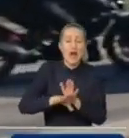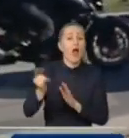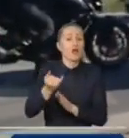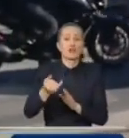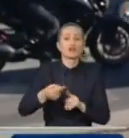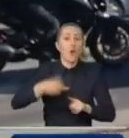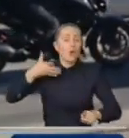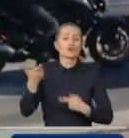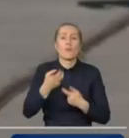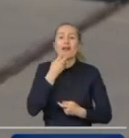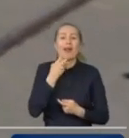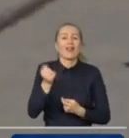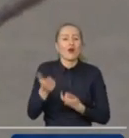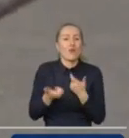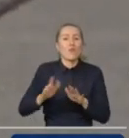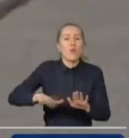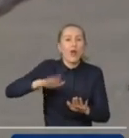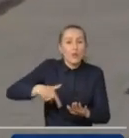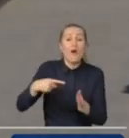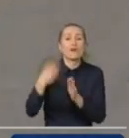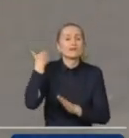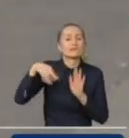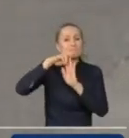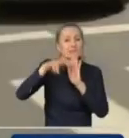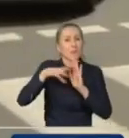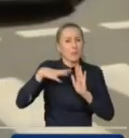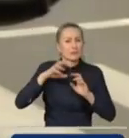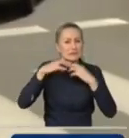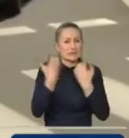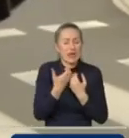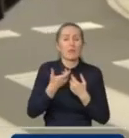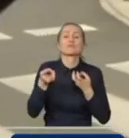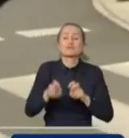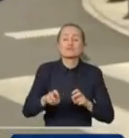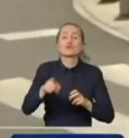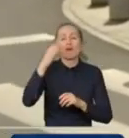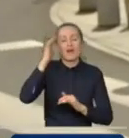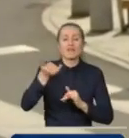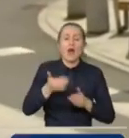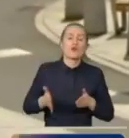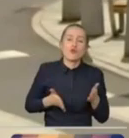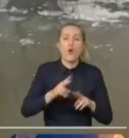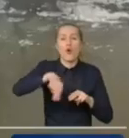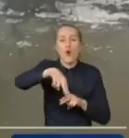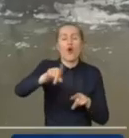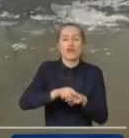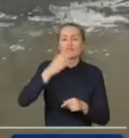są hulajnogi elektryczne. Niedawno przyjęte przez Sejm przepisy regulują ich poruszanie się po drogach, chodnikach i ścieżkach